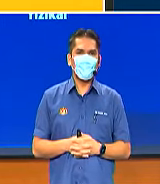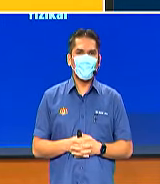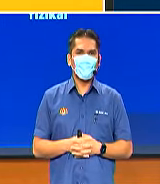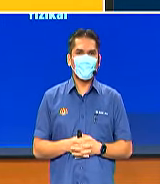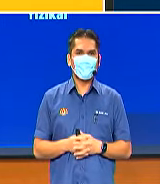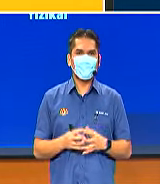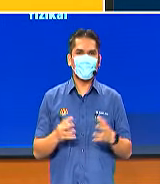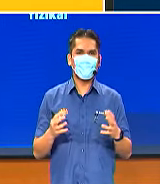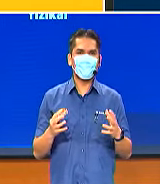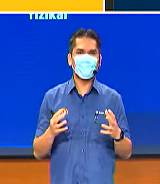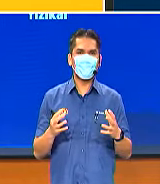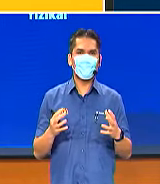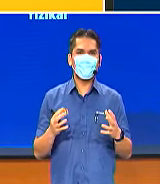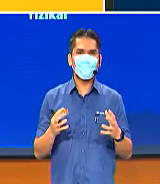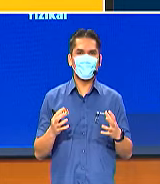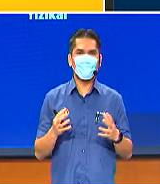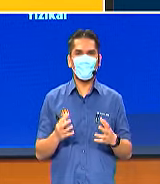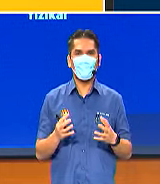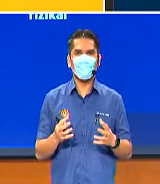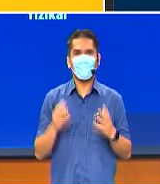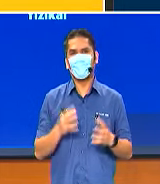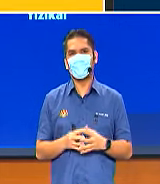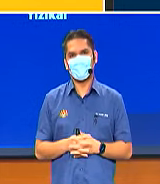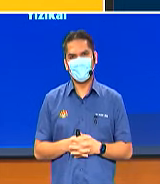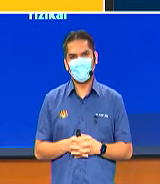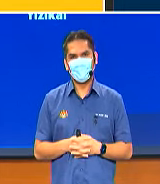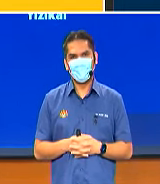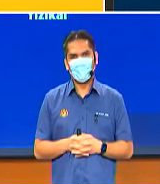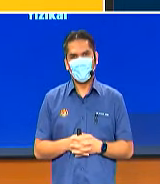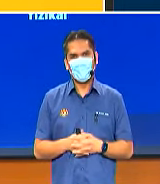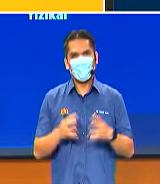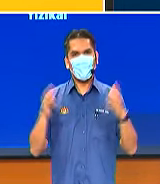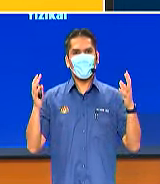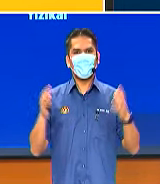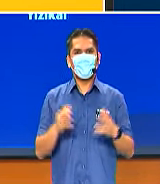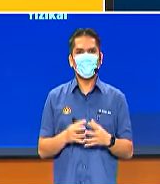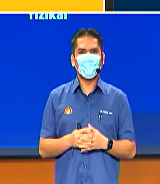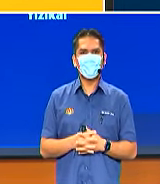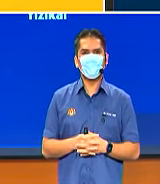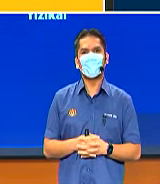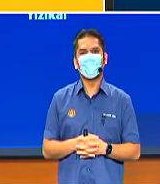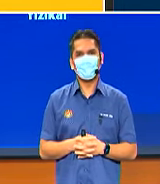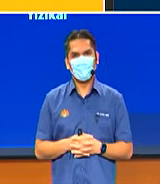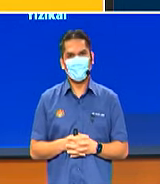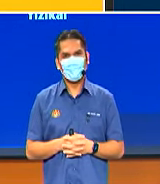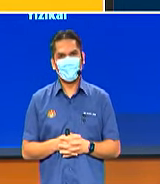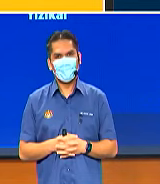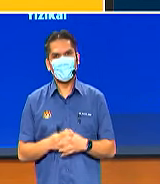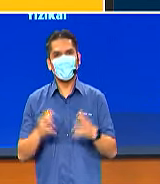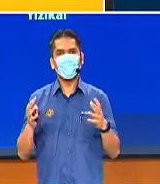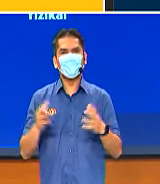2020 dilaksanakan dalam situasi yang cukup berbeza belum pernah berlaku dalam sejarah